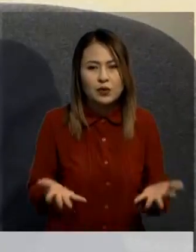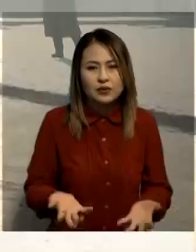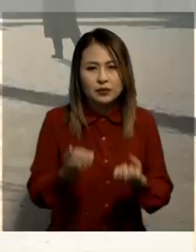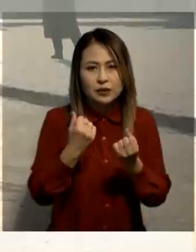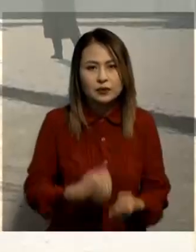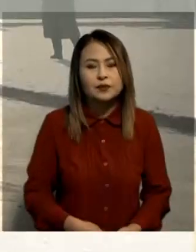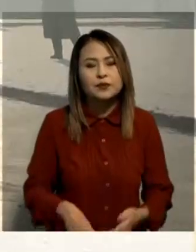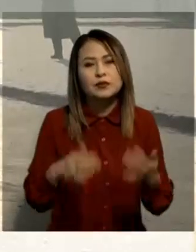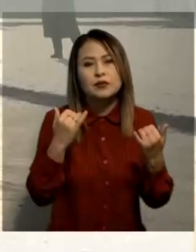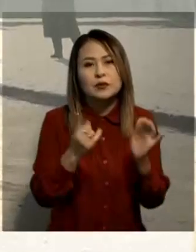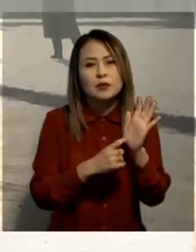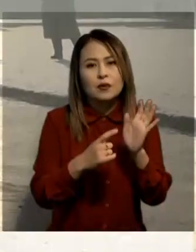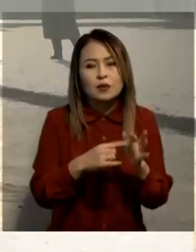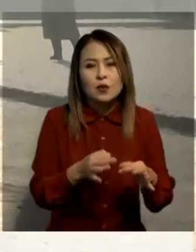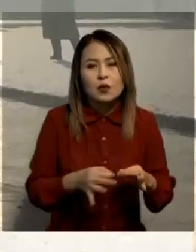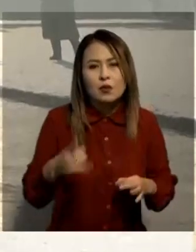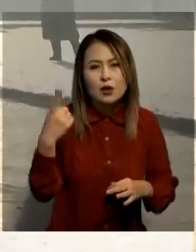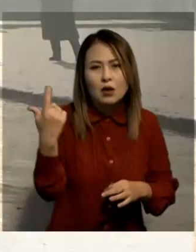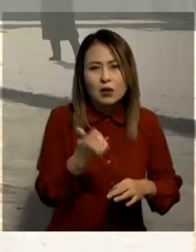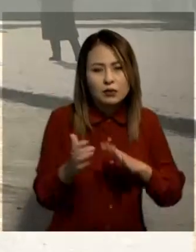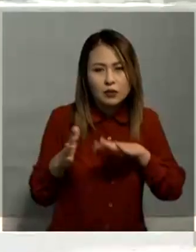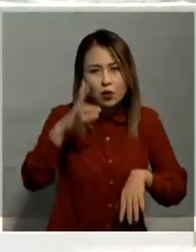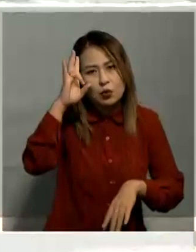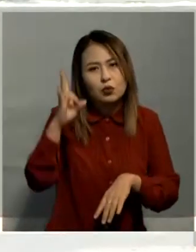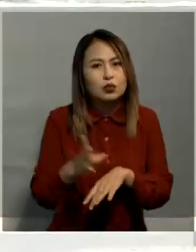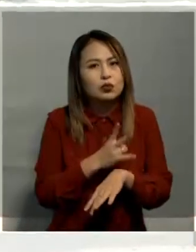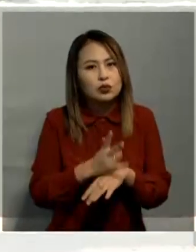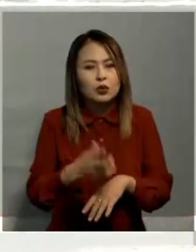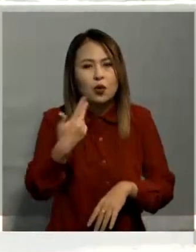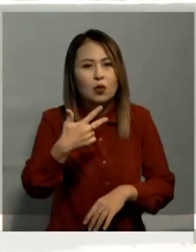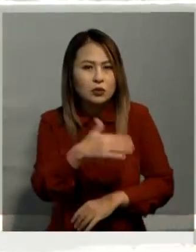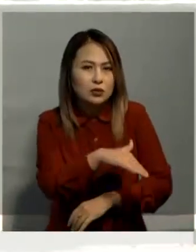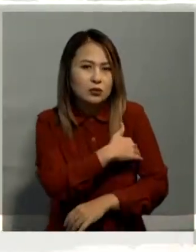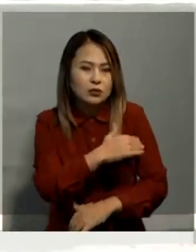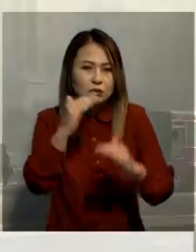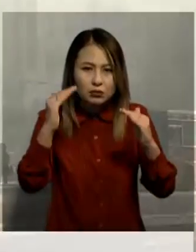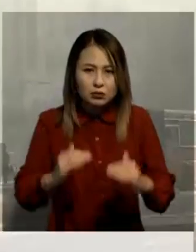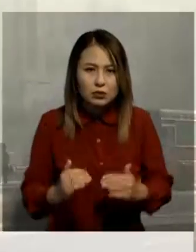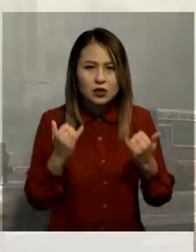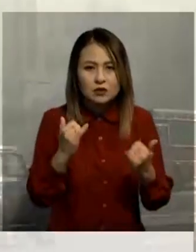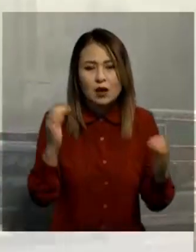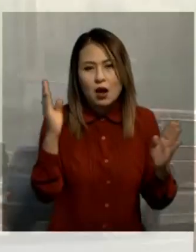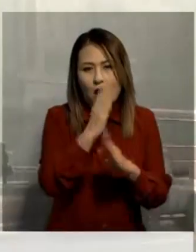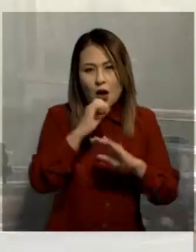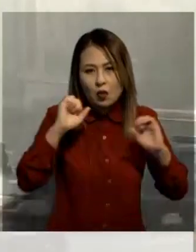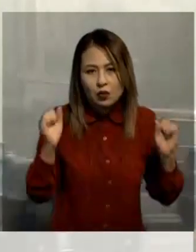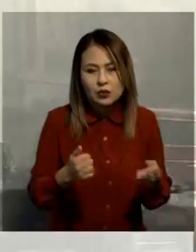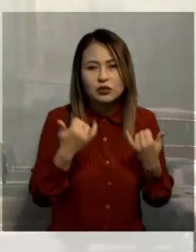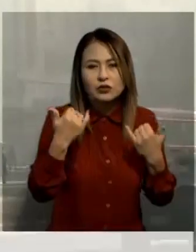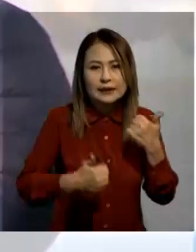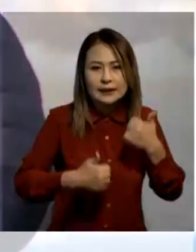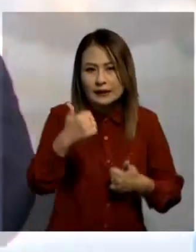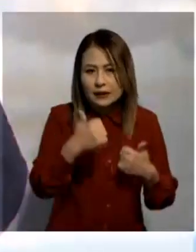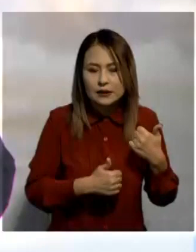қалдық. Қарағанды облысында соңғы бір аптадан бері түнгілік уақыттарда сынап бағанасы 30 градусқа дейін төмендеп тұр. Ауа райы былтырғы осы уақытпен